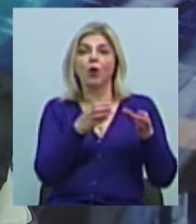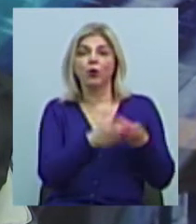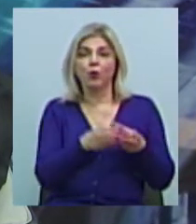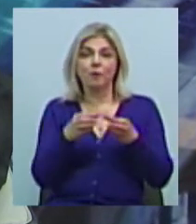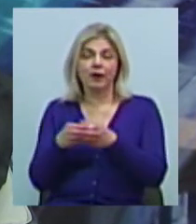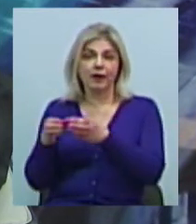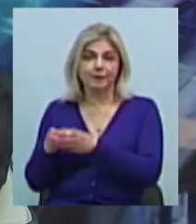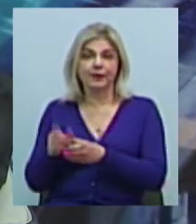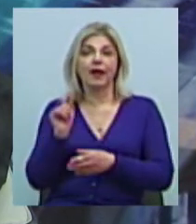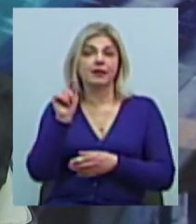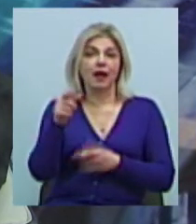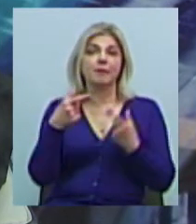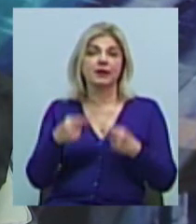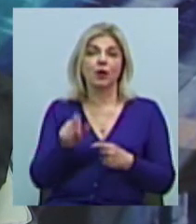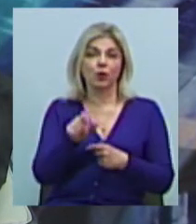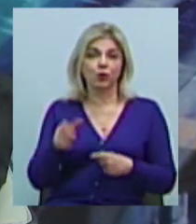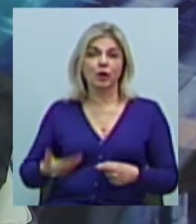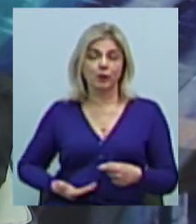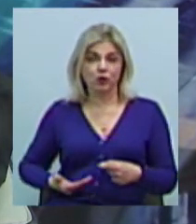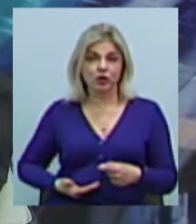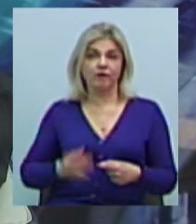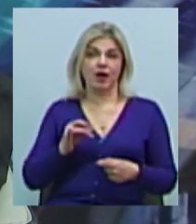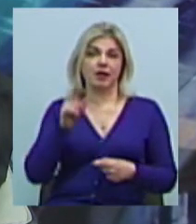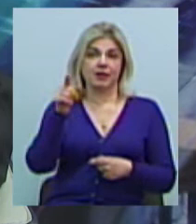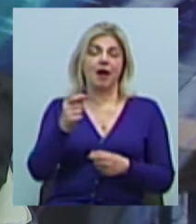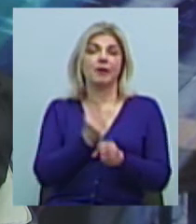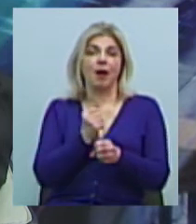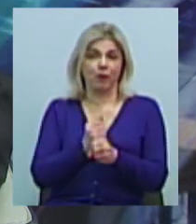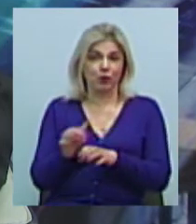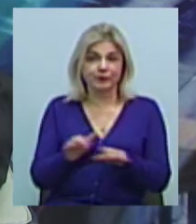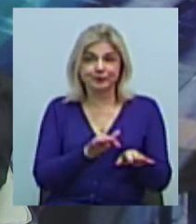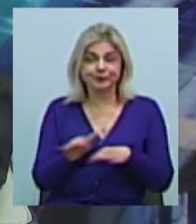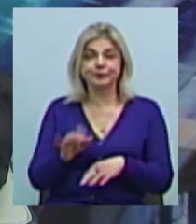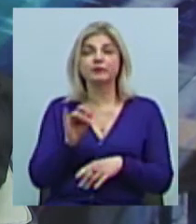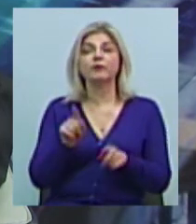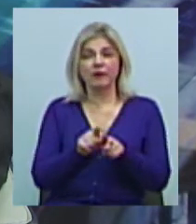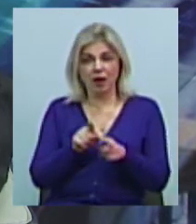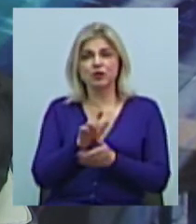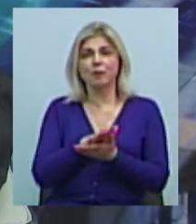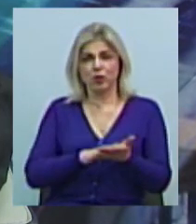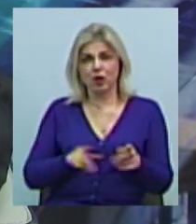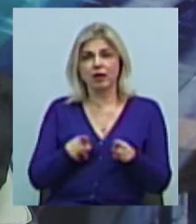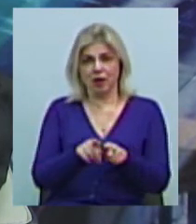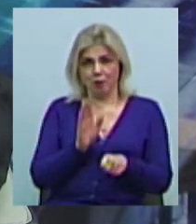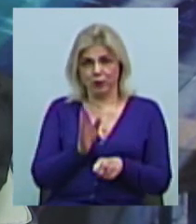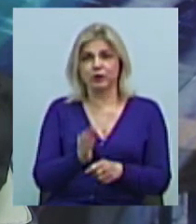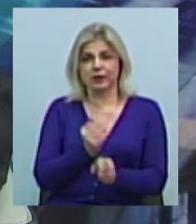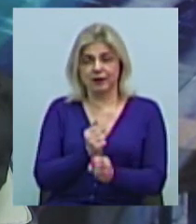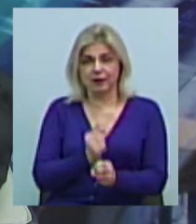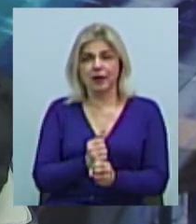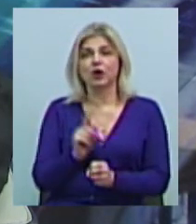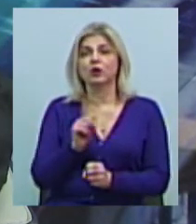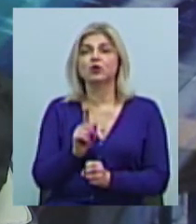до там, де вони проживають і ведуть свою діяльність. В подальшому це буде також практикуватися, тобто споживачі, які надають